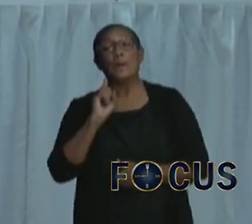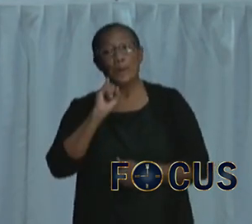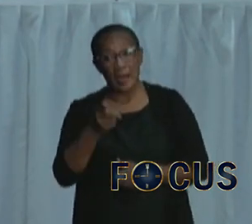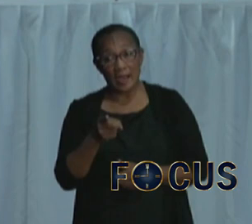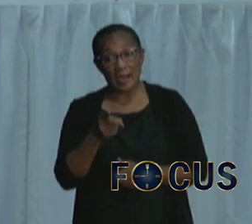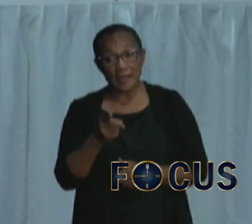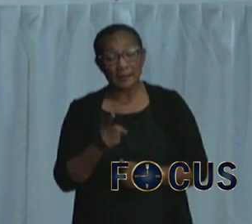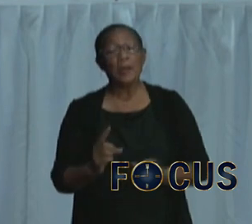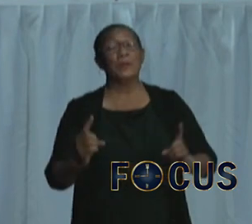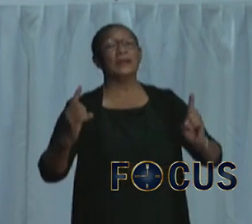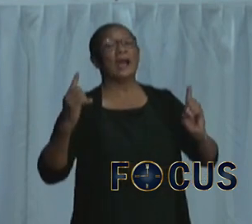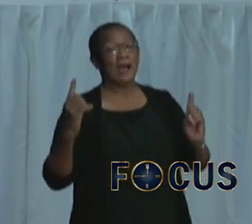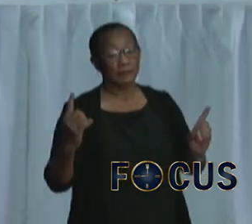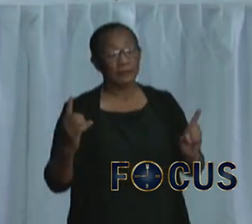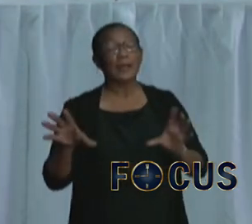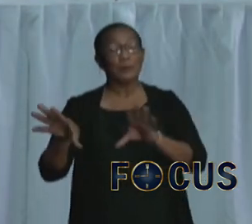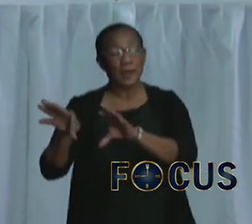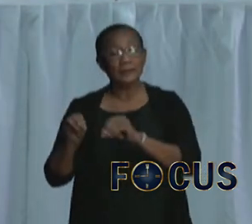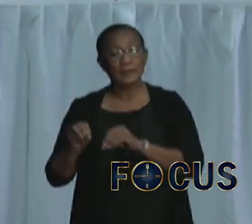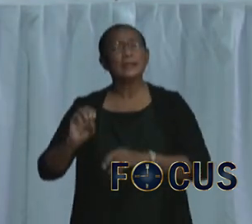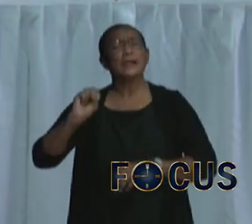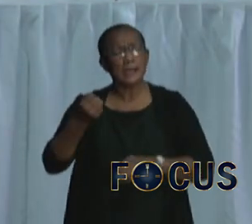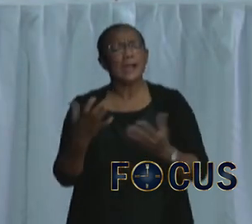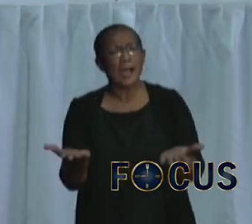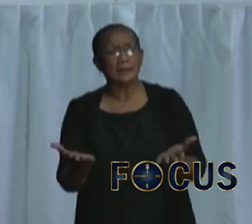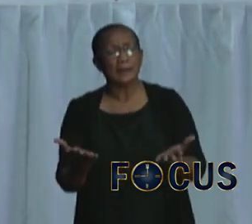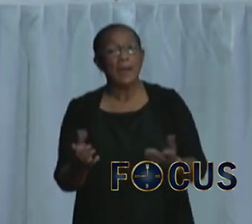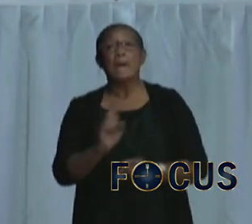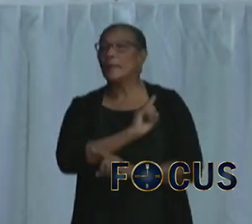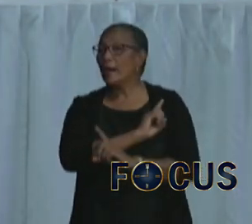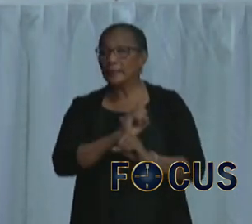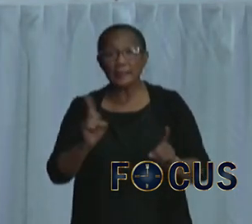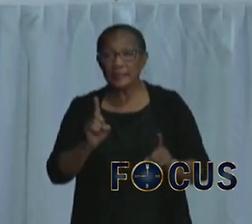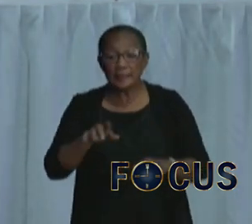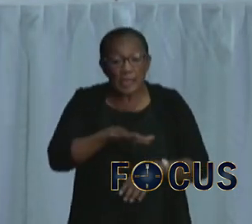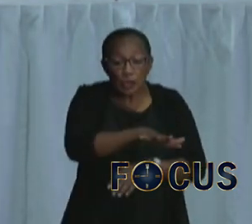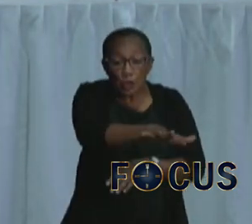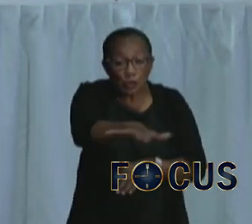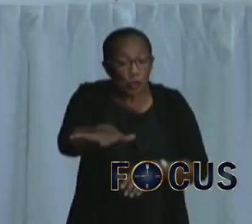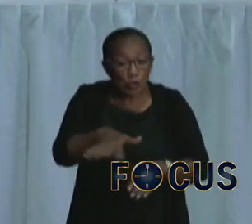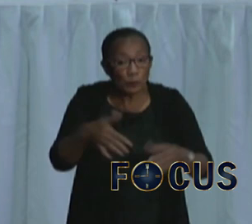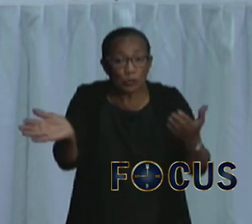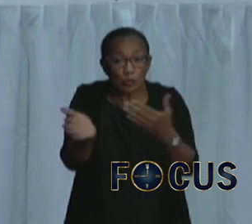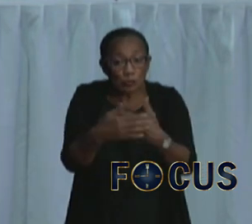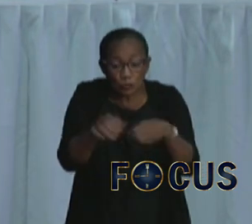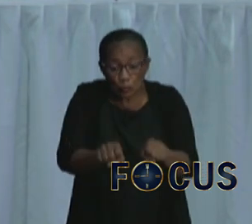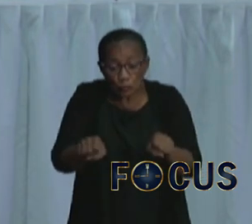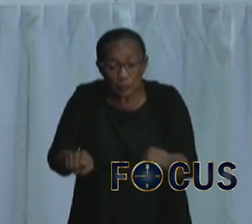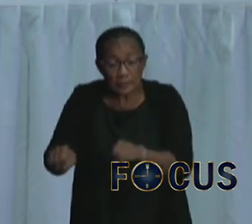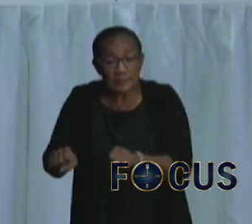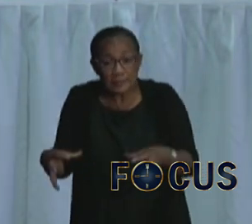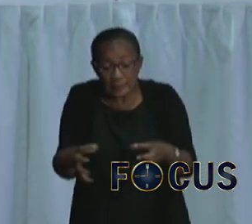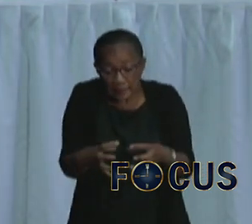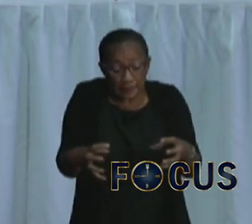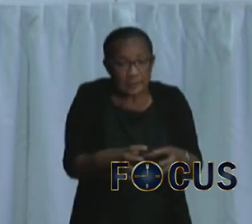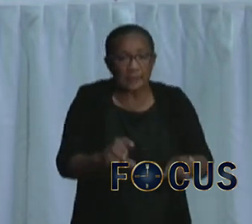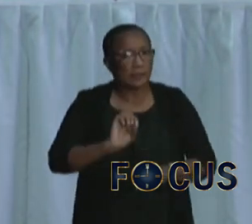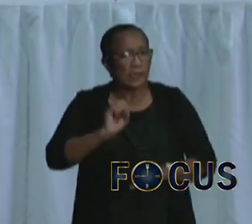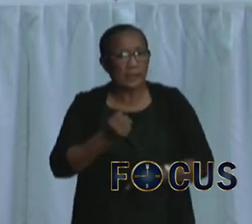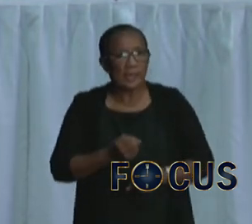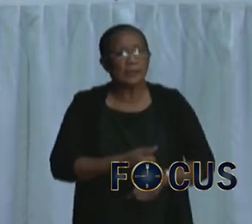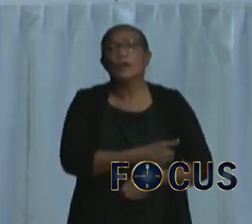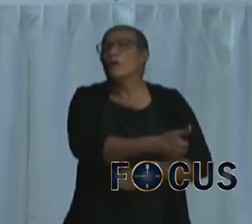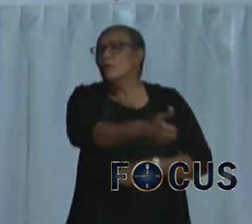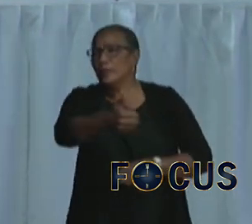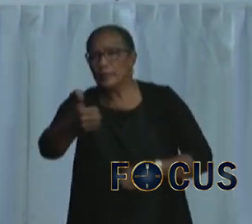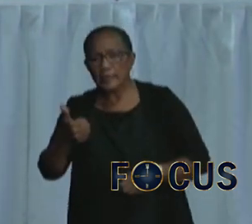de afstandsmaatregelen, dan that's okay. Maar niet in één ruimte gaan zitten. En dat geldt voor alle andere dingen waarbij mensen